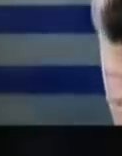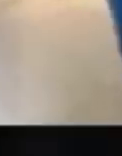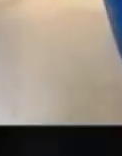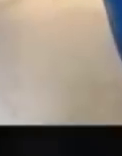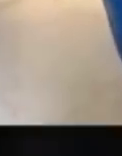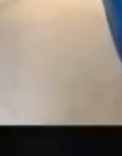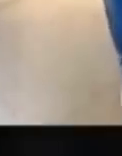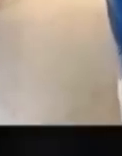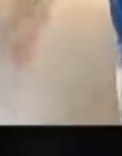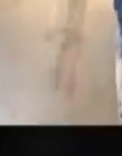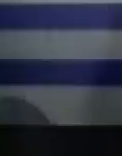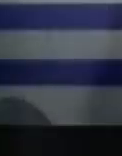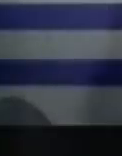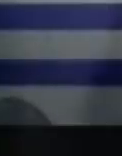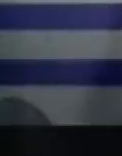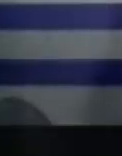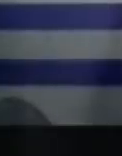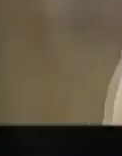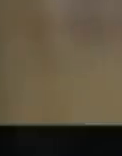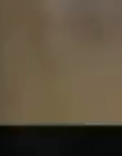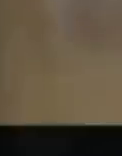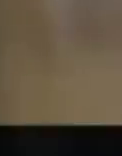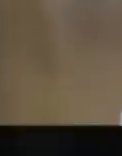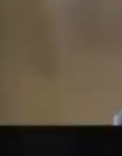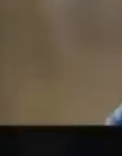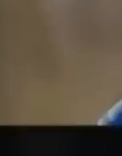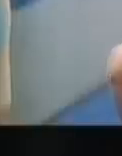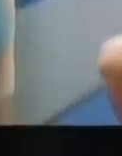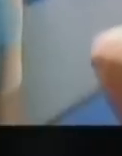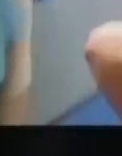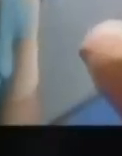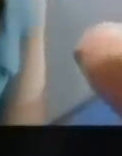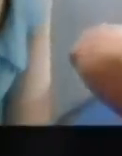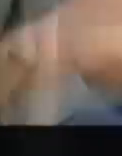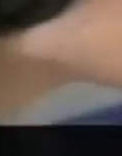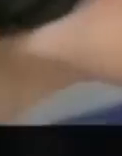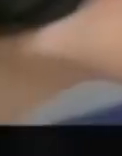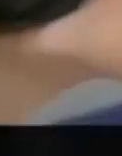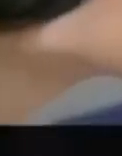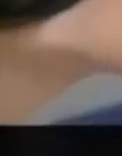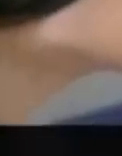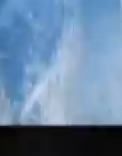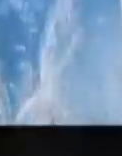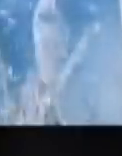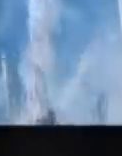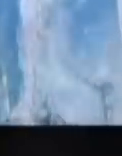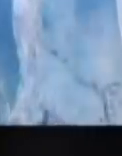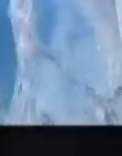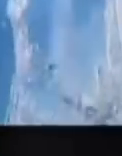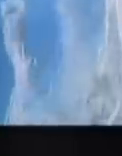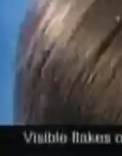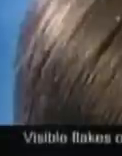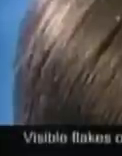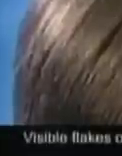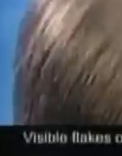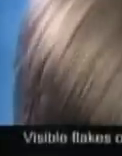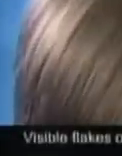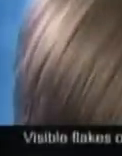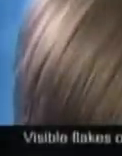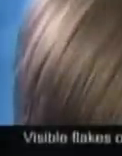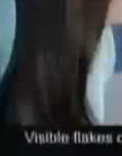How to score her heart in two moves? Head and shoulders. Head and Shoulders Sports Fresh